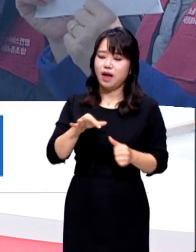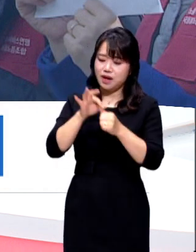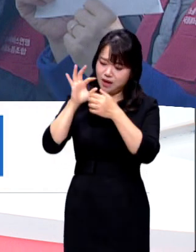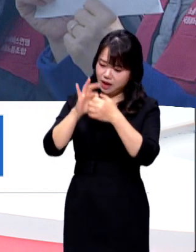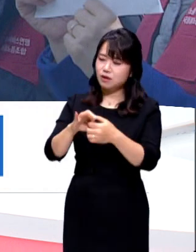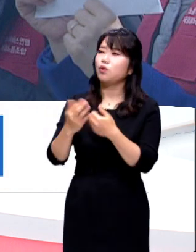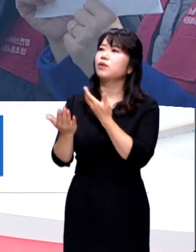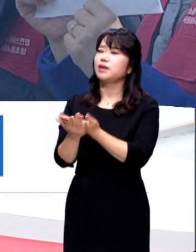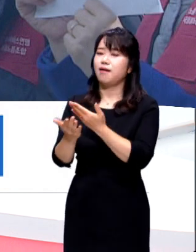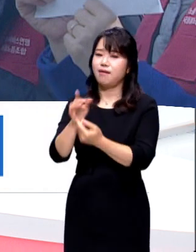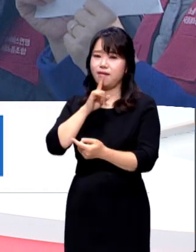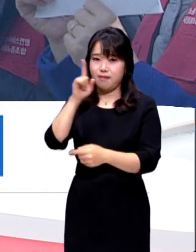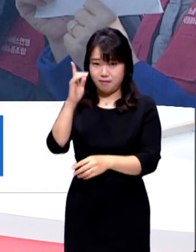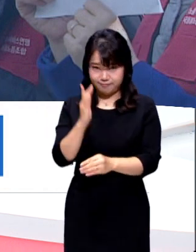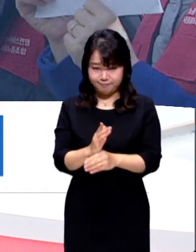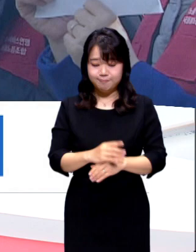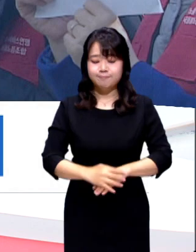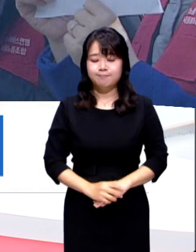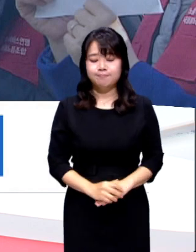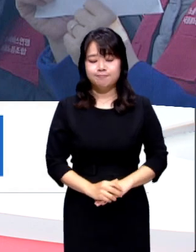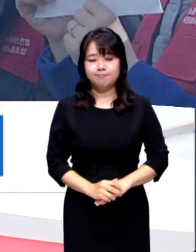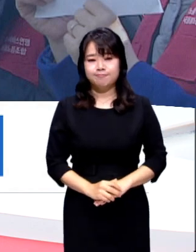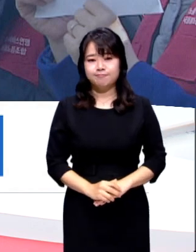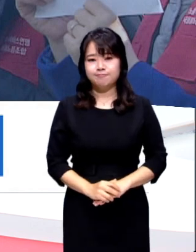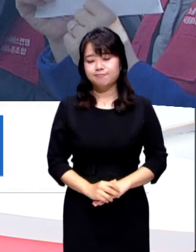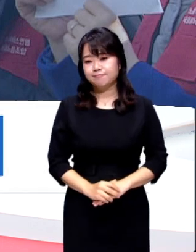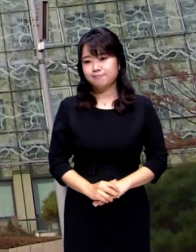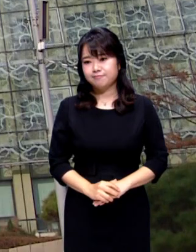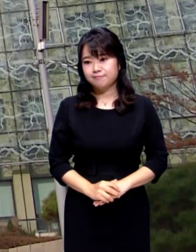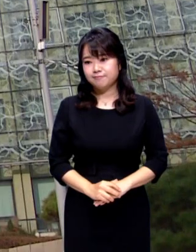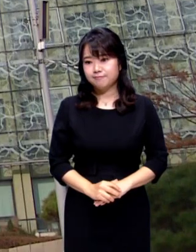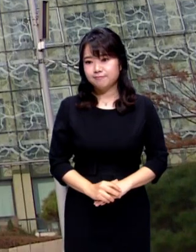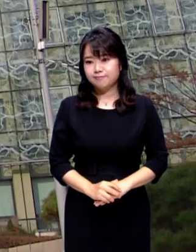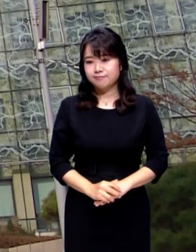약속하라는 요구입니다. 이재원 기자가 취재했습니다.